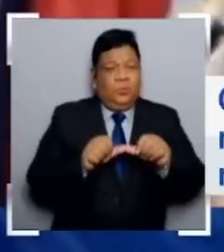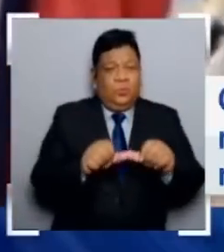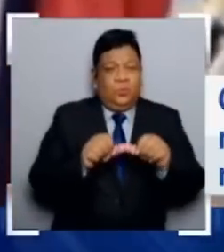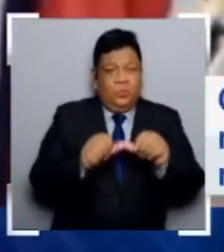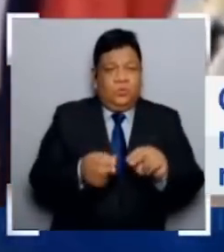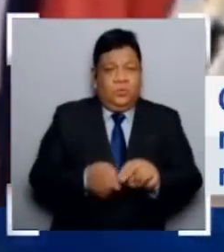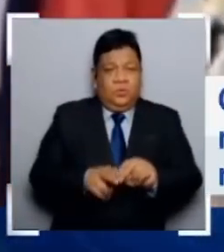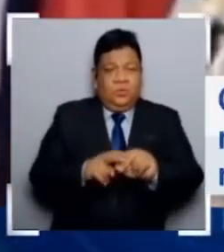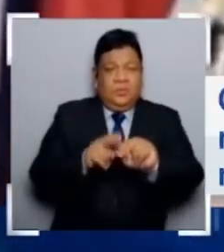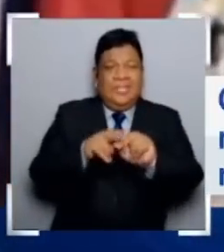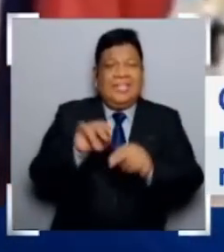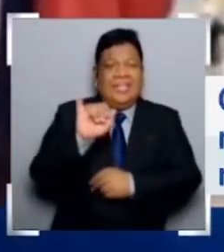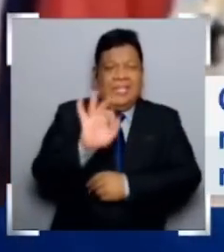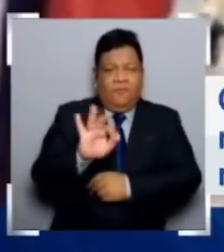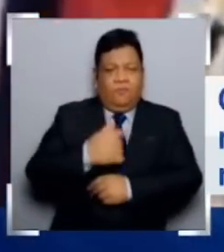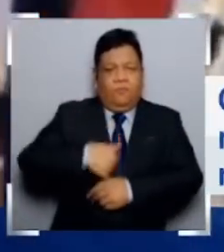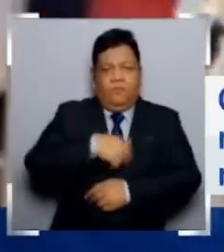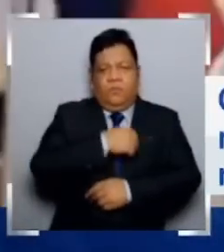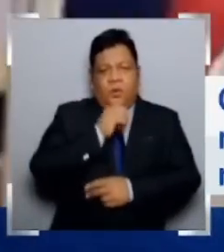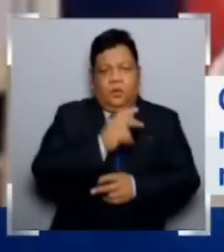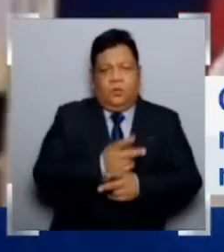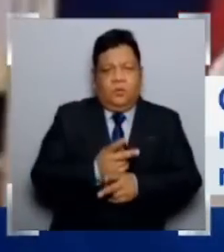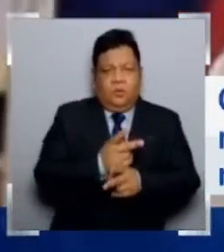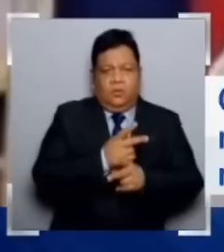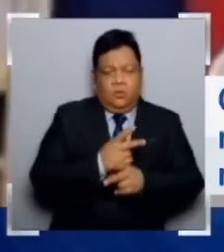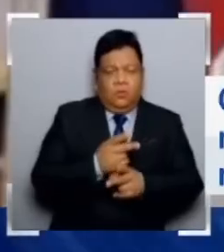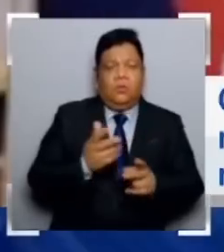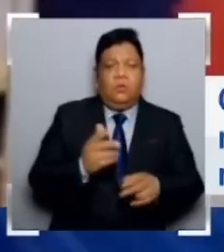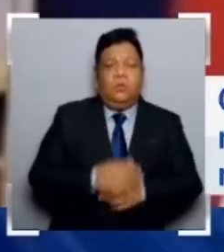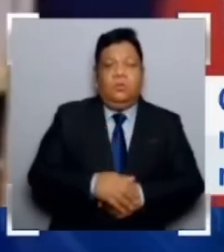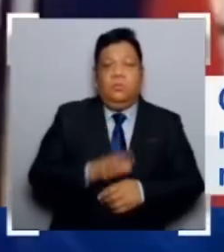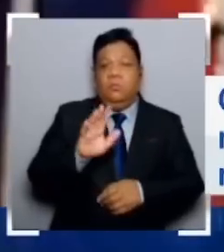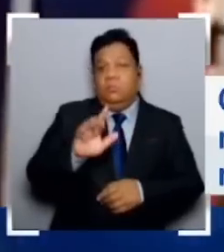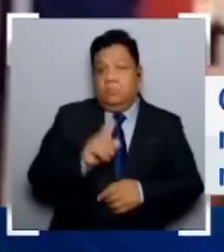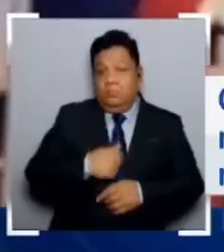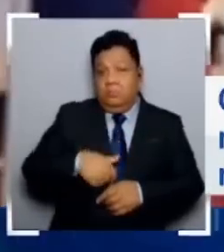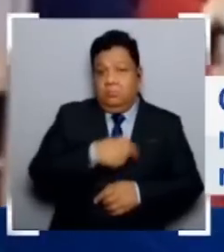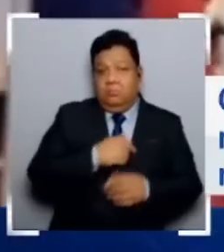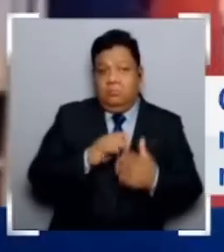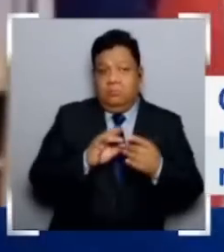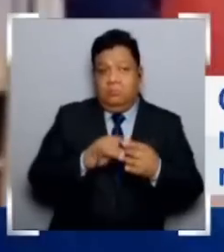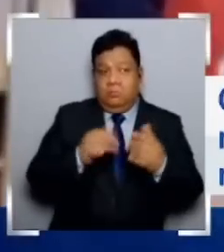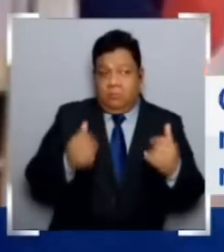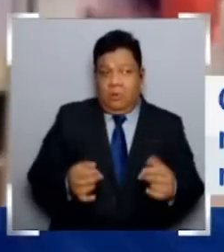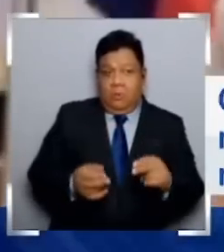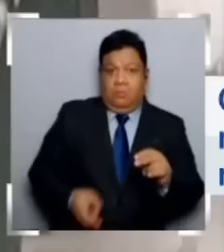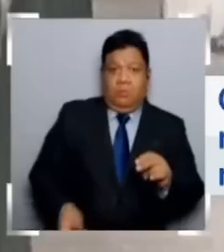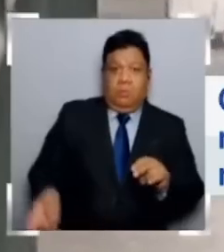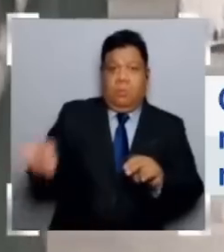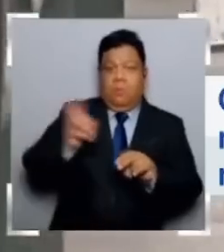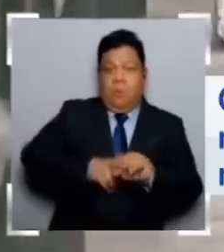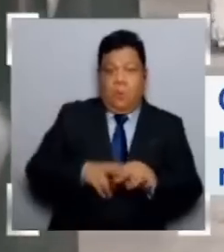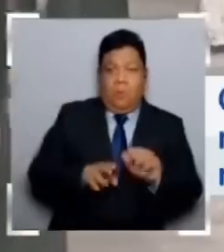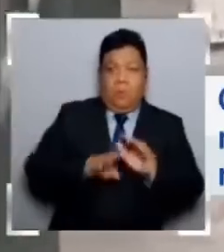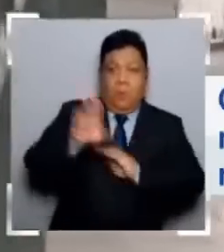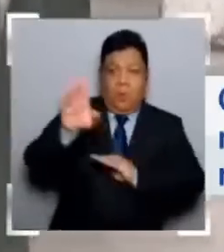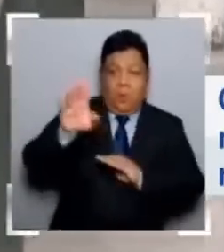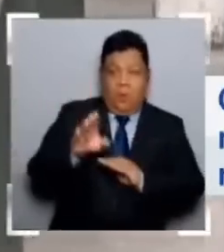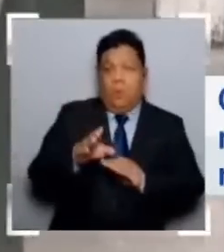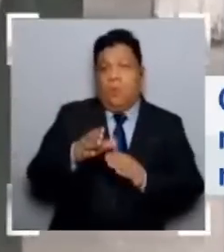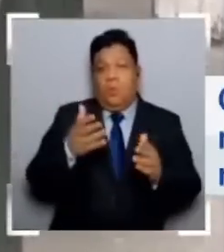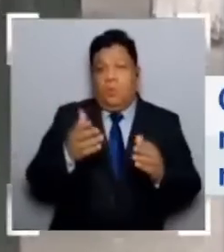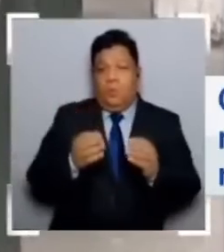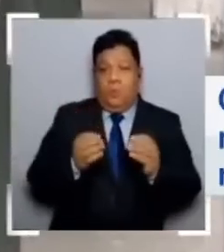na mag-iingat. Pero yun para masabi natin na tumaas siya ngayon at magkakasurge na tayo o tataas na in the coming